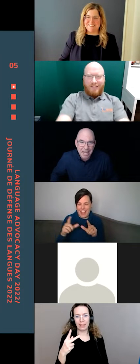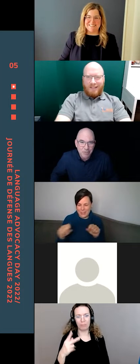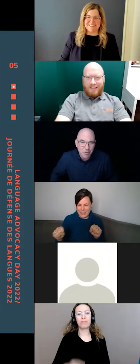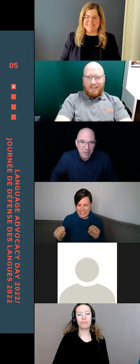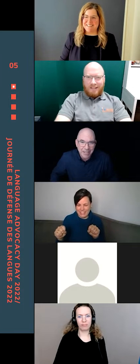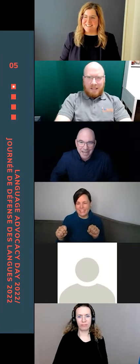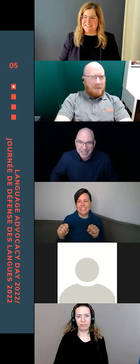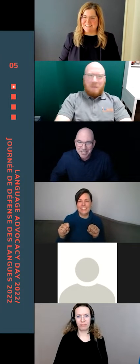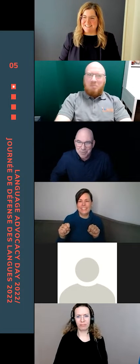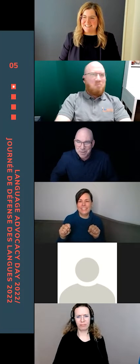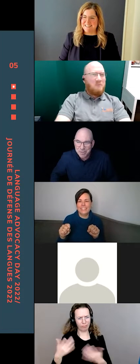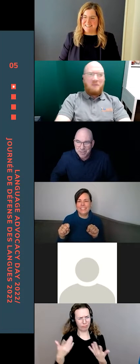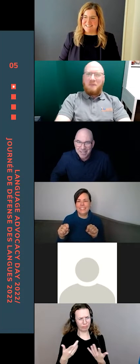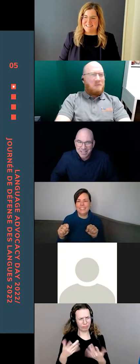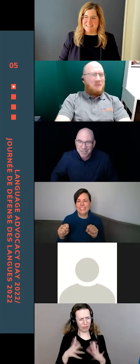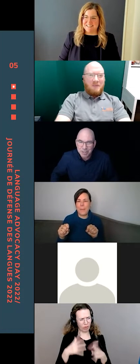Donc, LINC, oui.